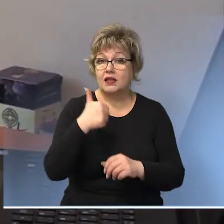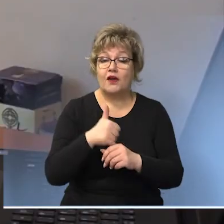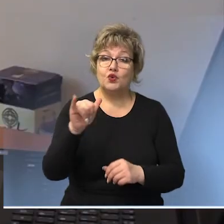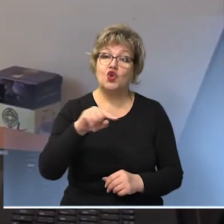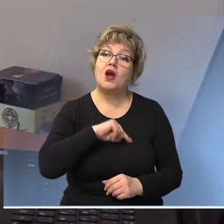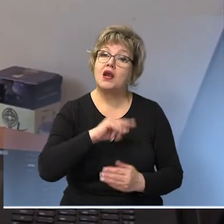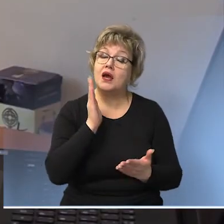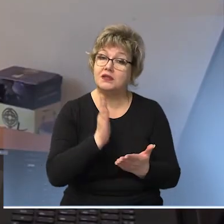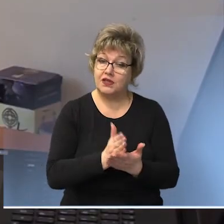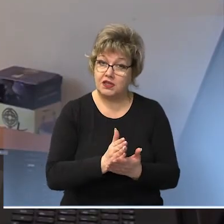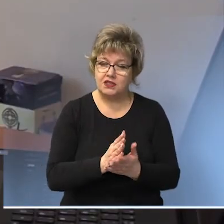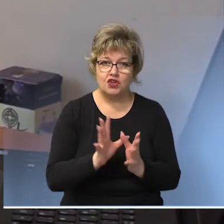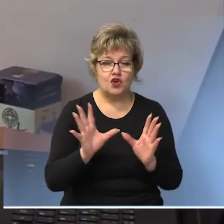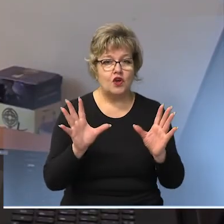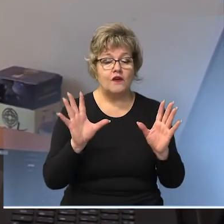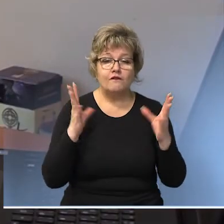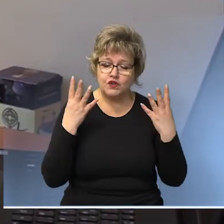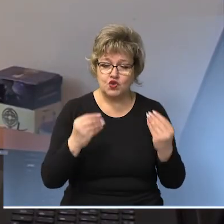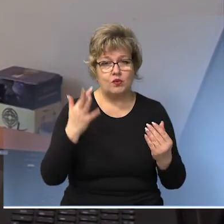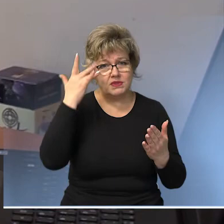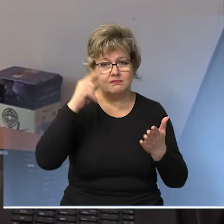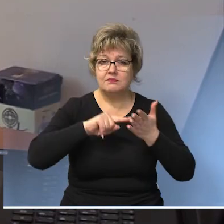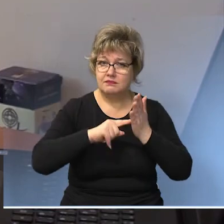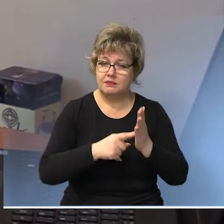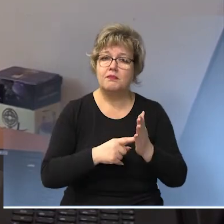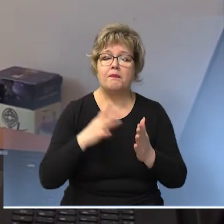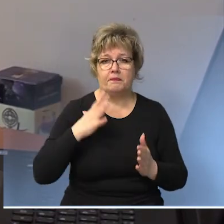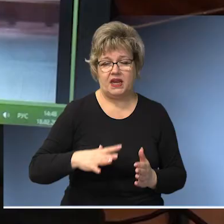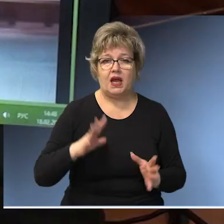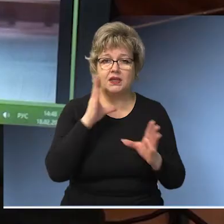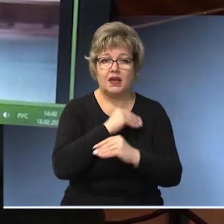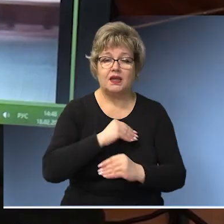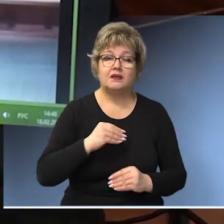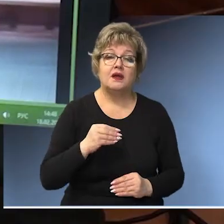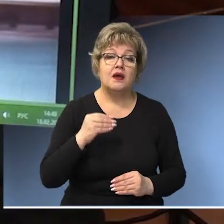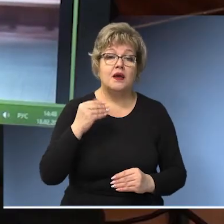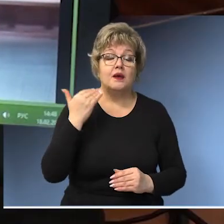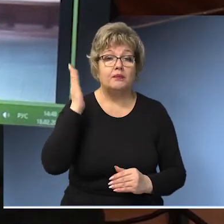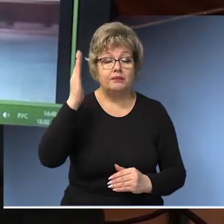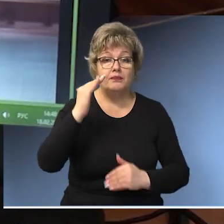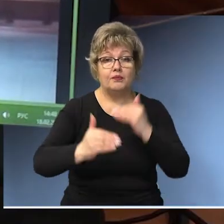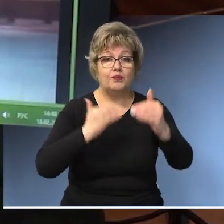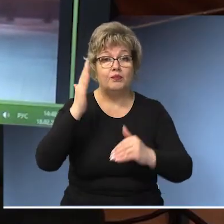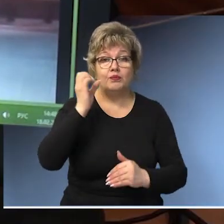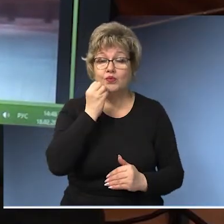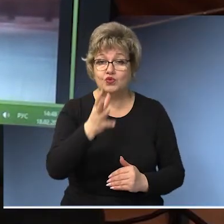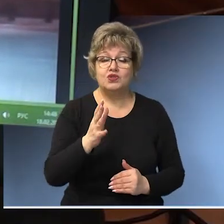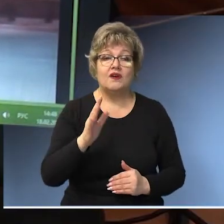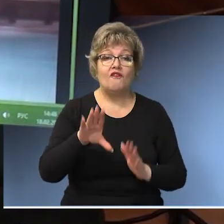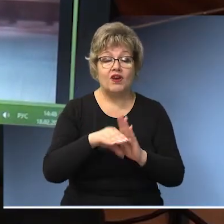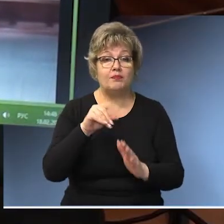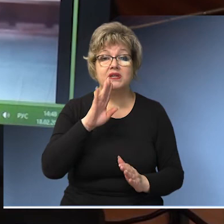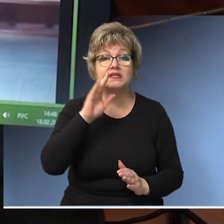Самое главное, что у нее характер есть. Все, она поставила цель, все, она преодолеет. Вокалистке пророчат большое будущее, выбор за